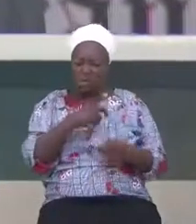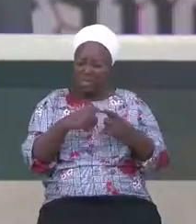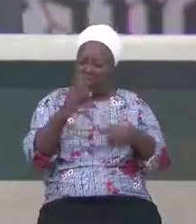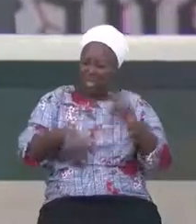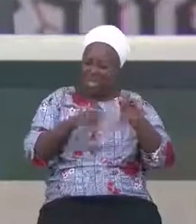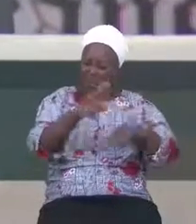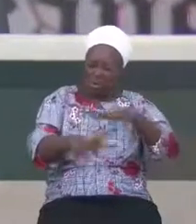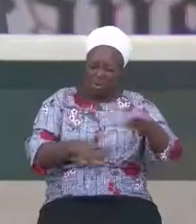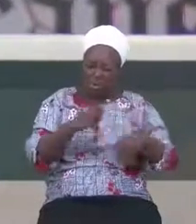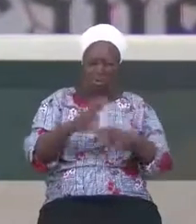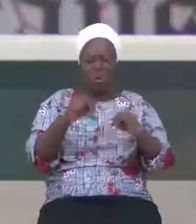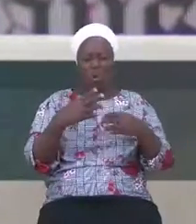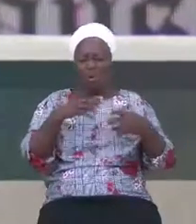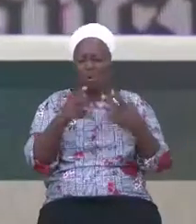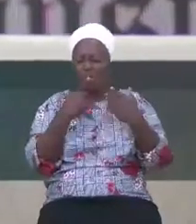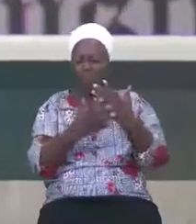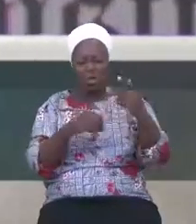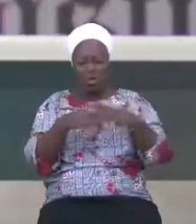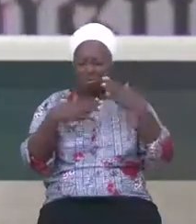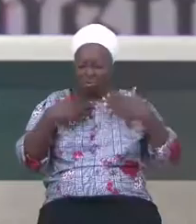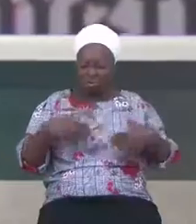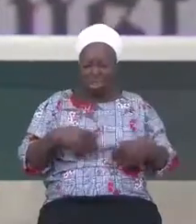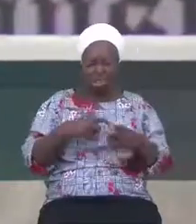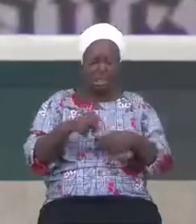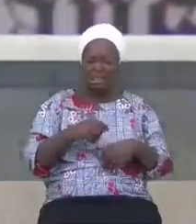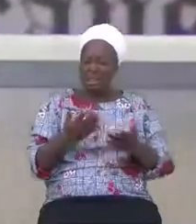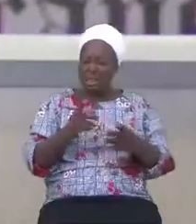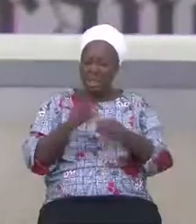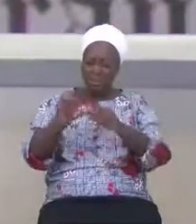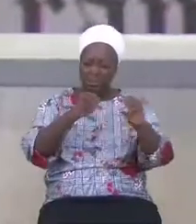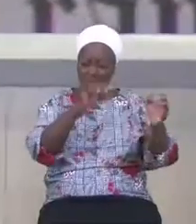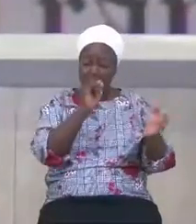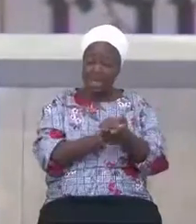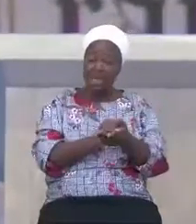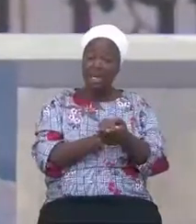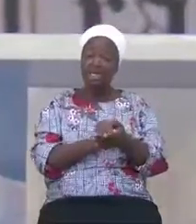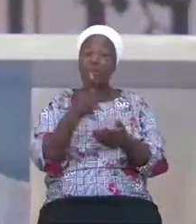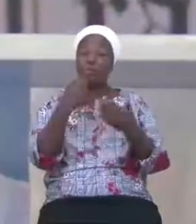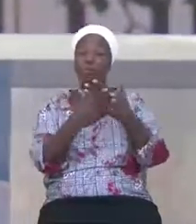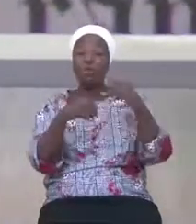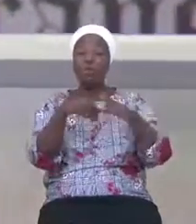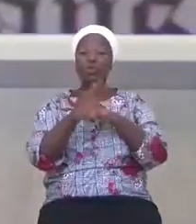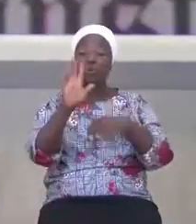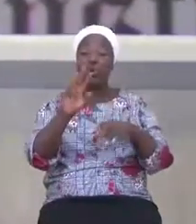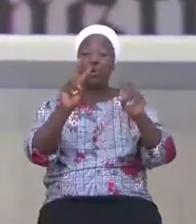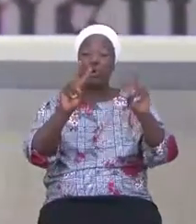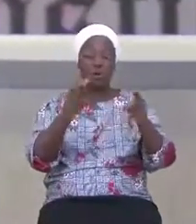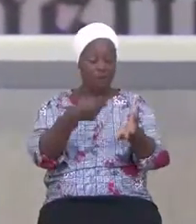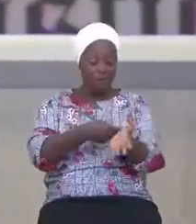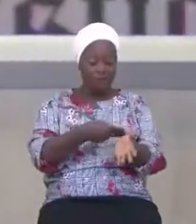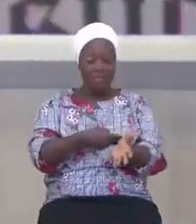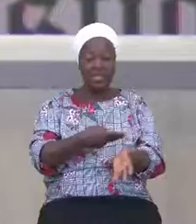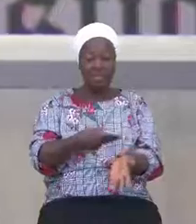pieds n'arrivaient plus à te porter. Et on infuse ce sang dans tes veines. Et tout d'un coup,